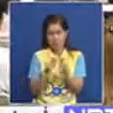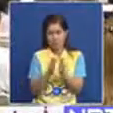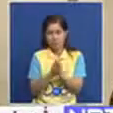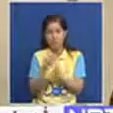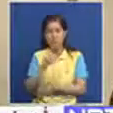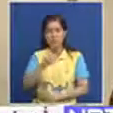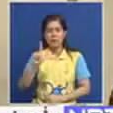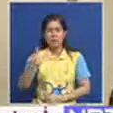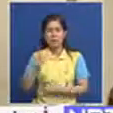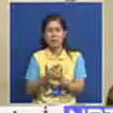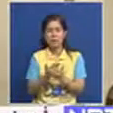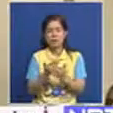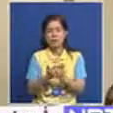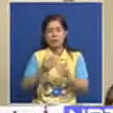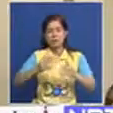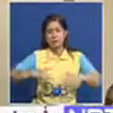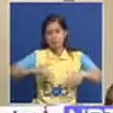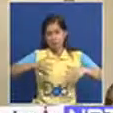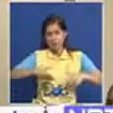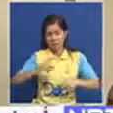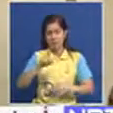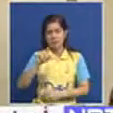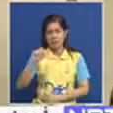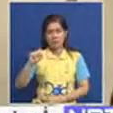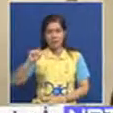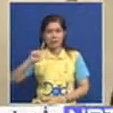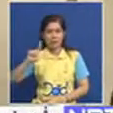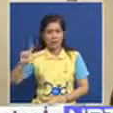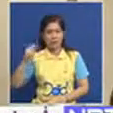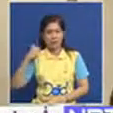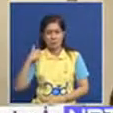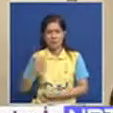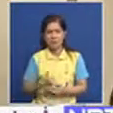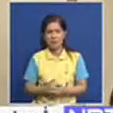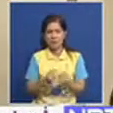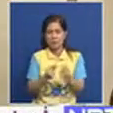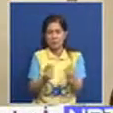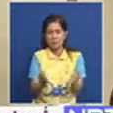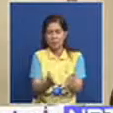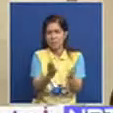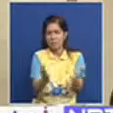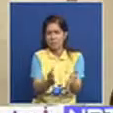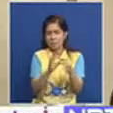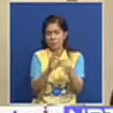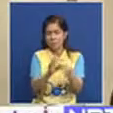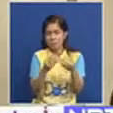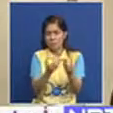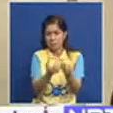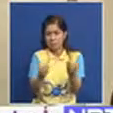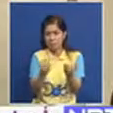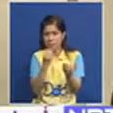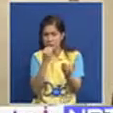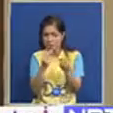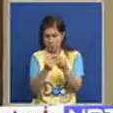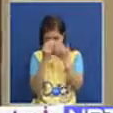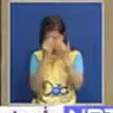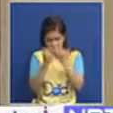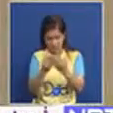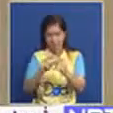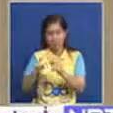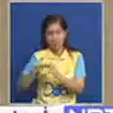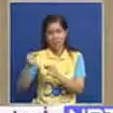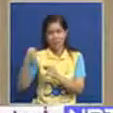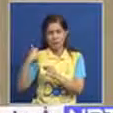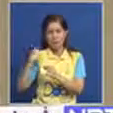ได้กว่า 100,000 ล้านบาทรวมทั้งการส่งเสริมการค้าผ่านตลาดอาหารฮาลาลเพื่อต่อเนื่องไปยังความสัมพันธ์ด้านอื่นในอนา